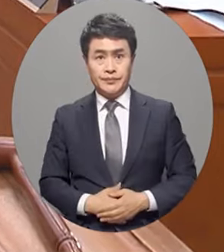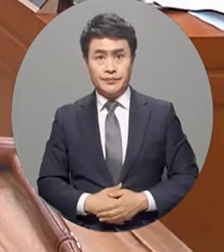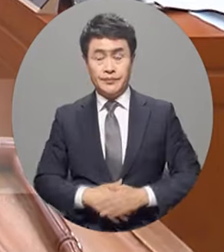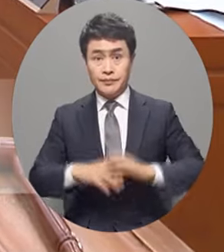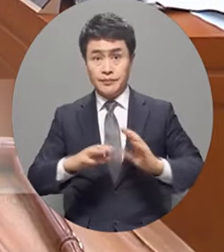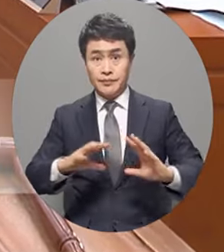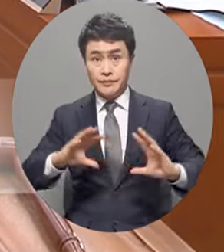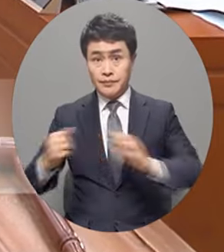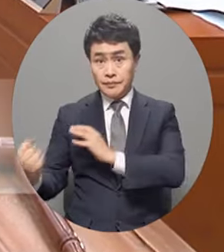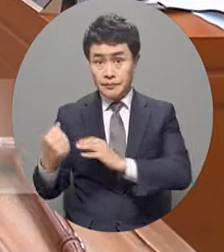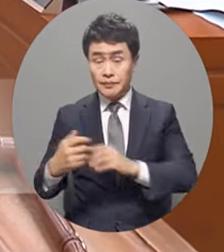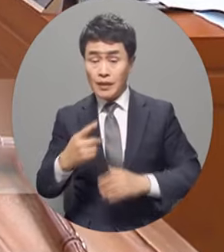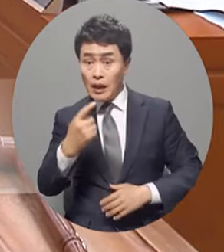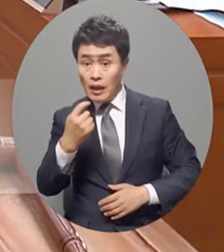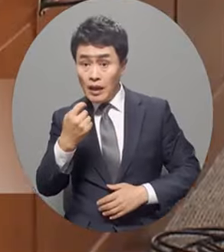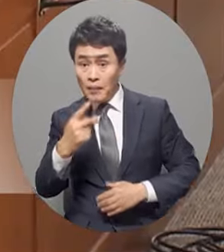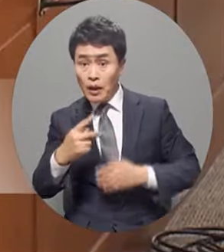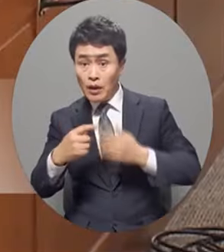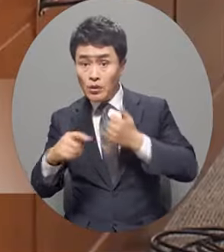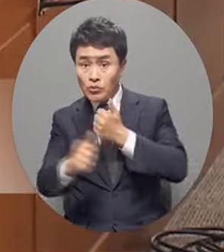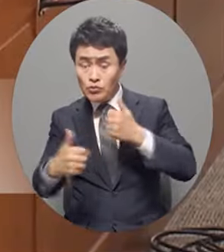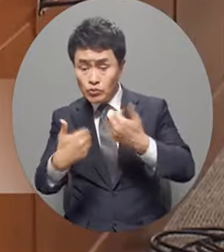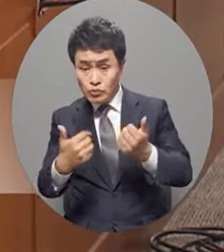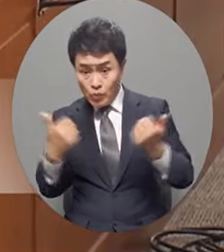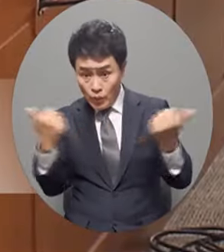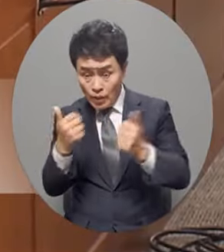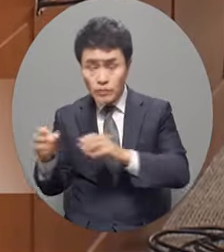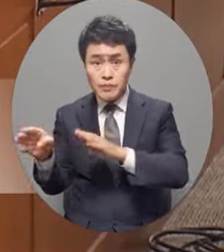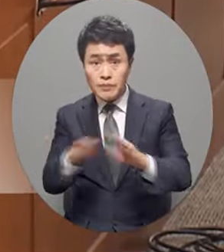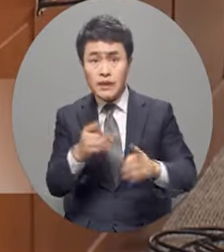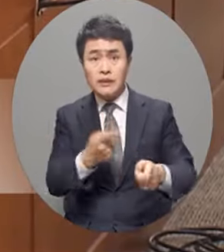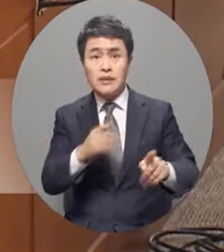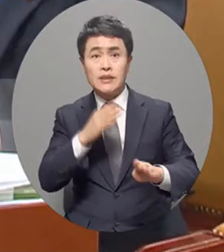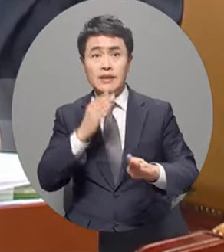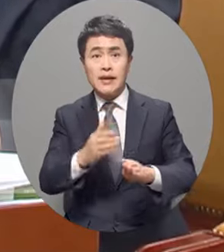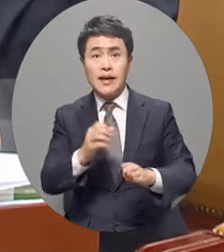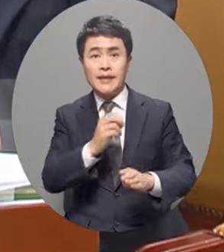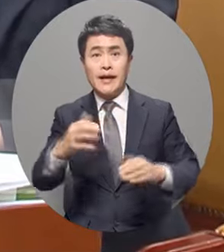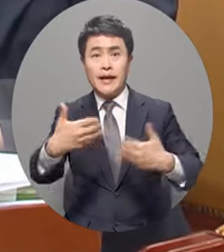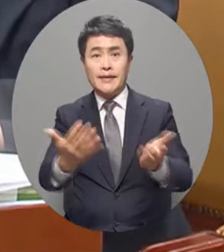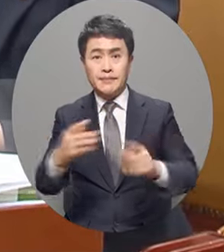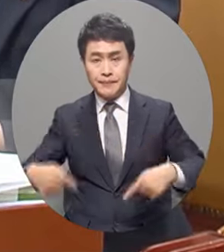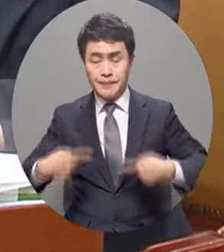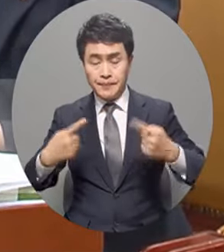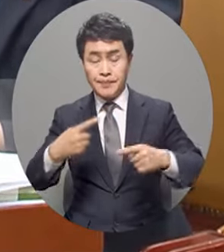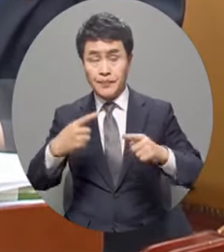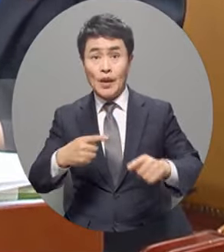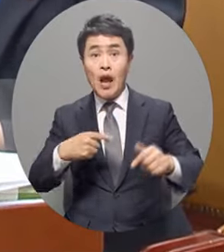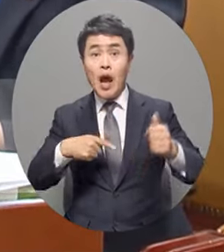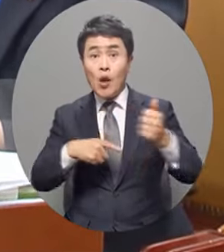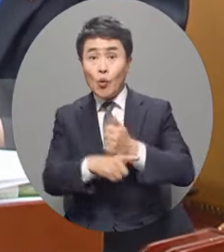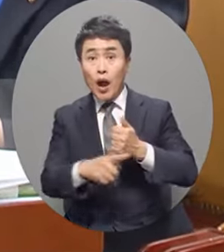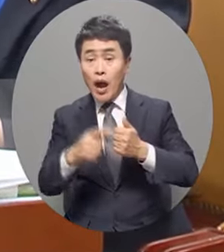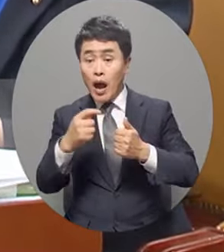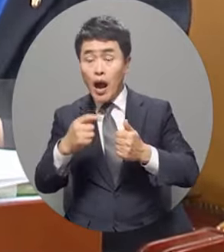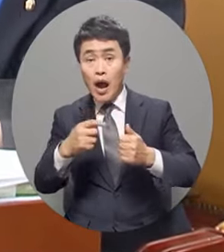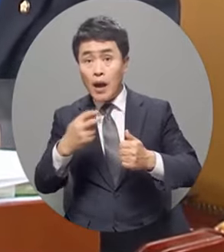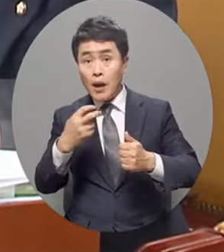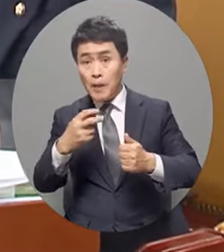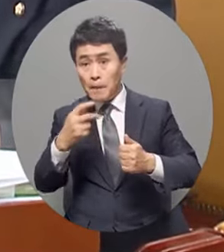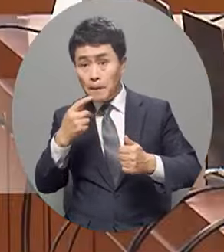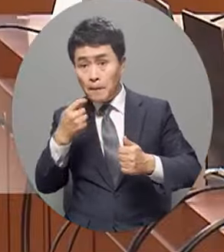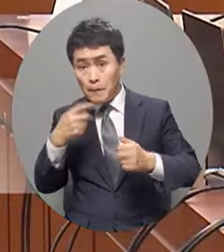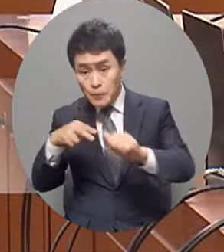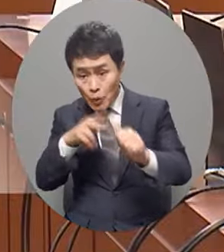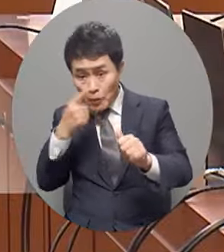국민의 임은 방통 회의에 불참했습니다 더불어민주당 등 야당만 참여한 과방위는 청문의 내용을 바탕으로 법안을